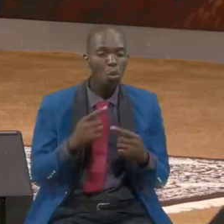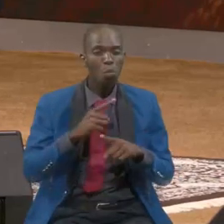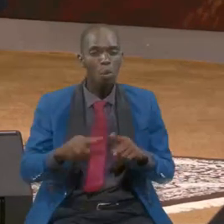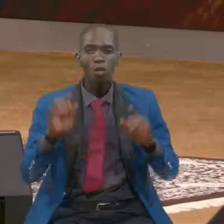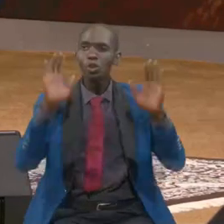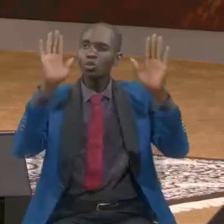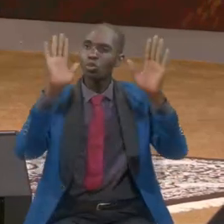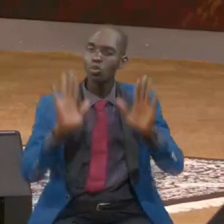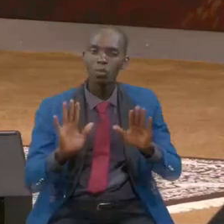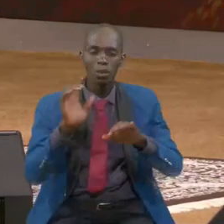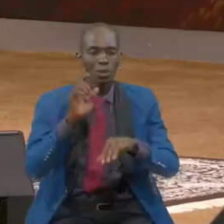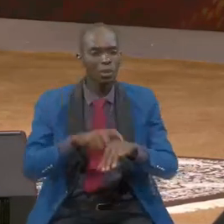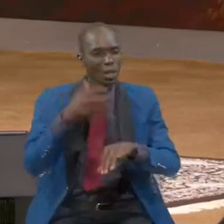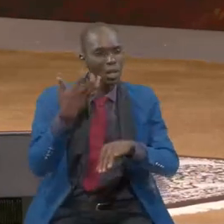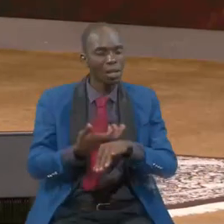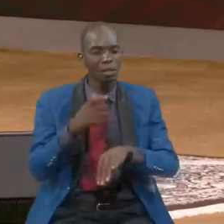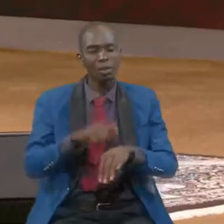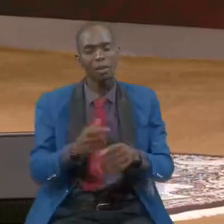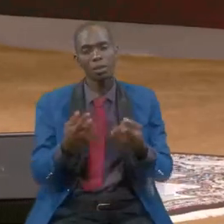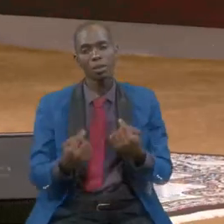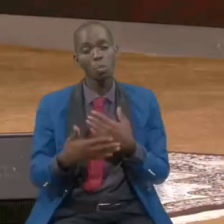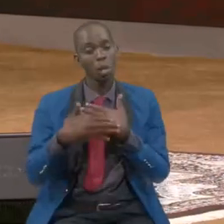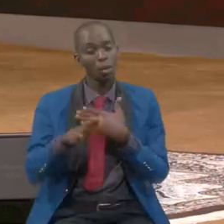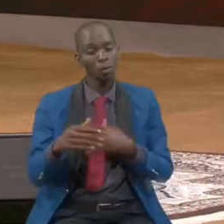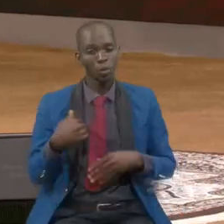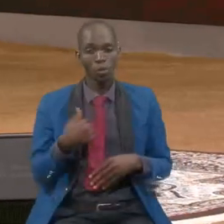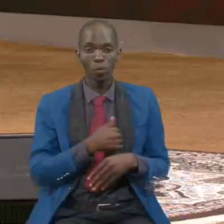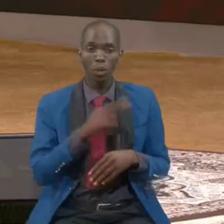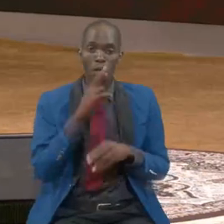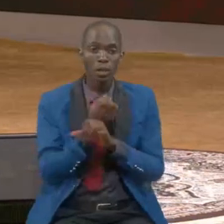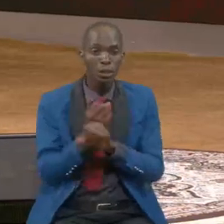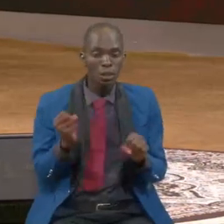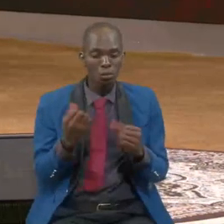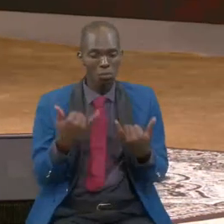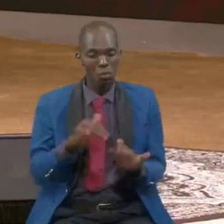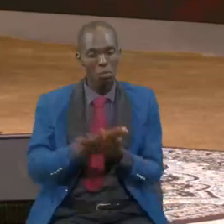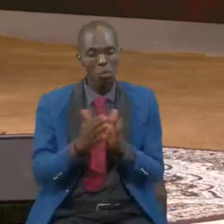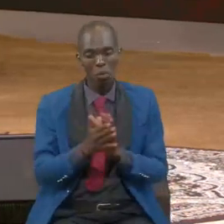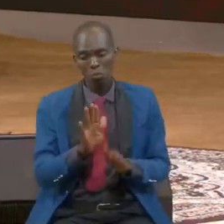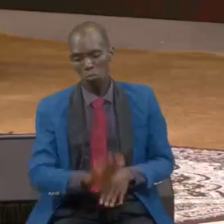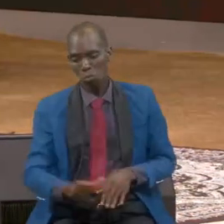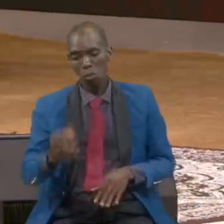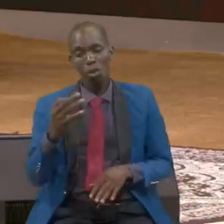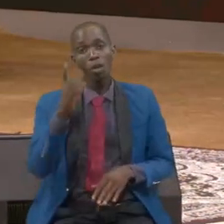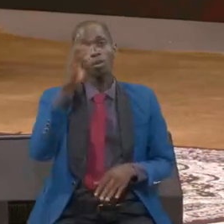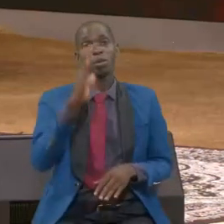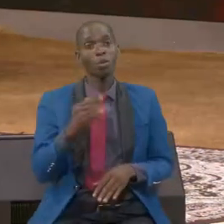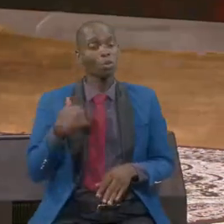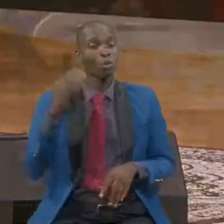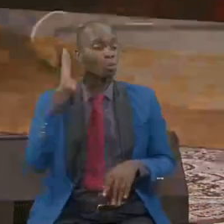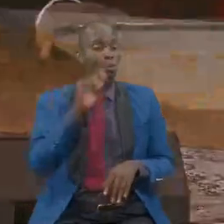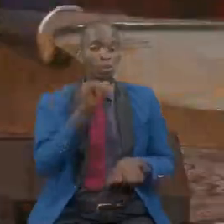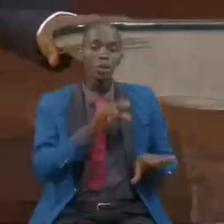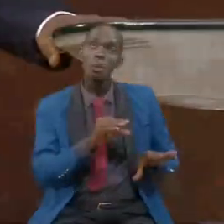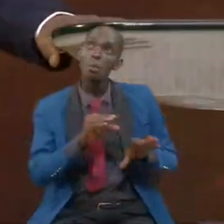temps difficiles étaient arrivés donc après que nous sommes sauvés enfant de Dieu n'allons pas